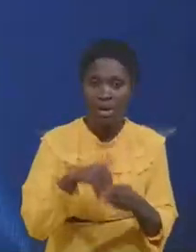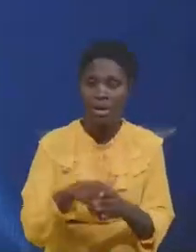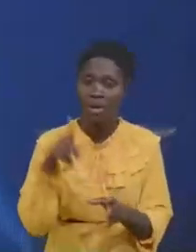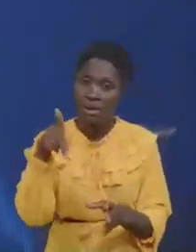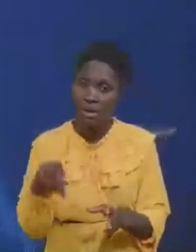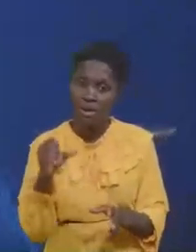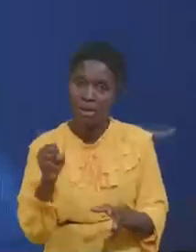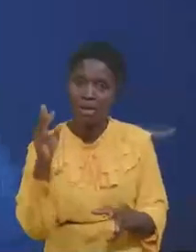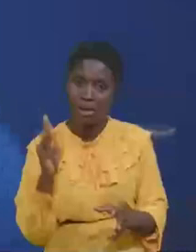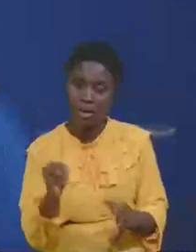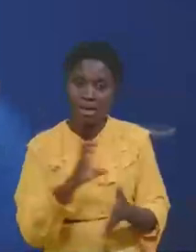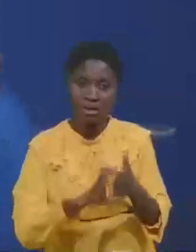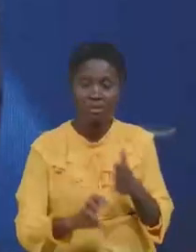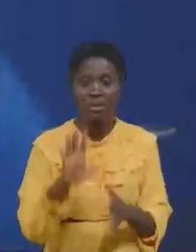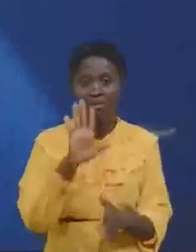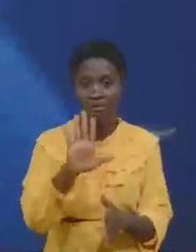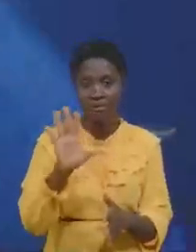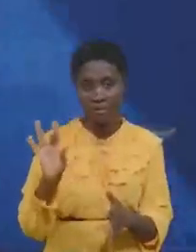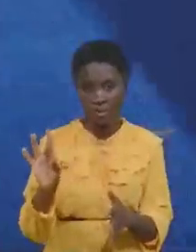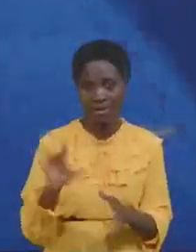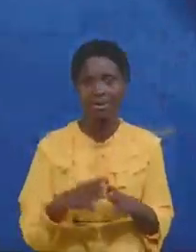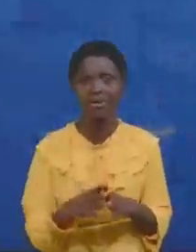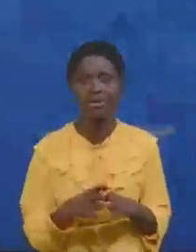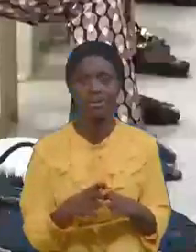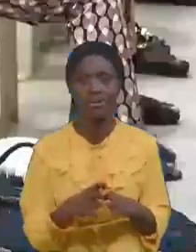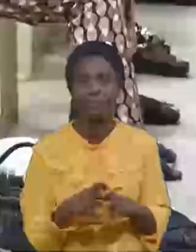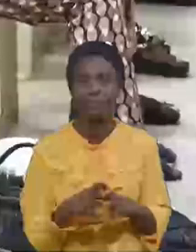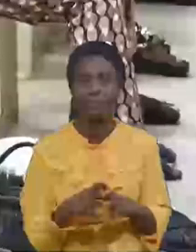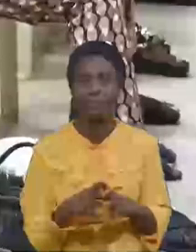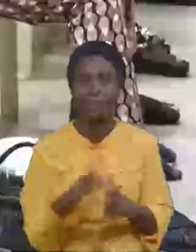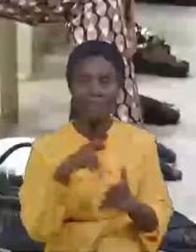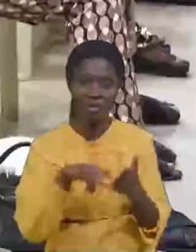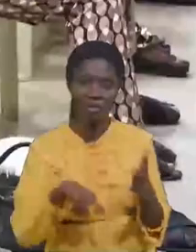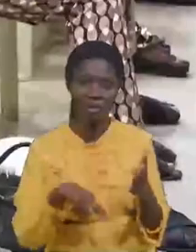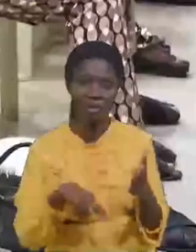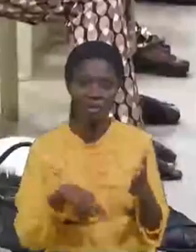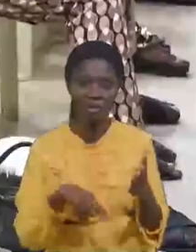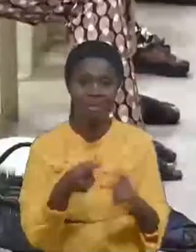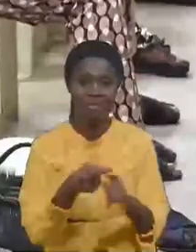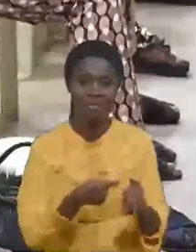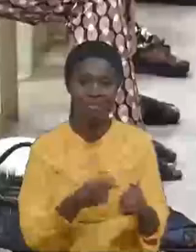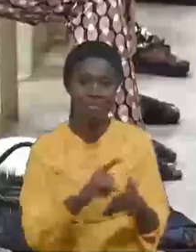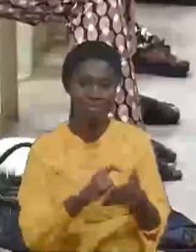dit au psaume 58, je lis le verset